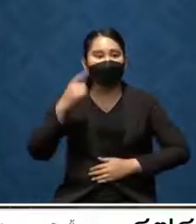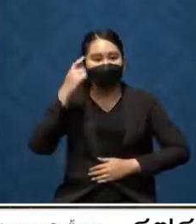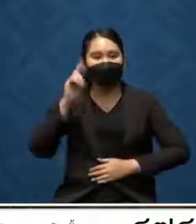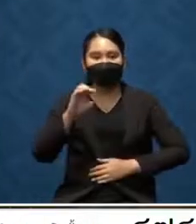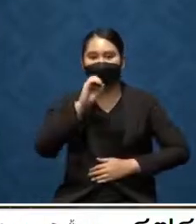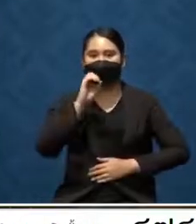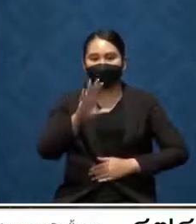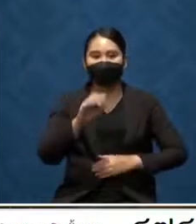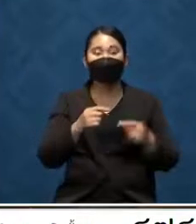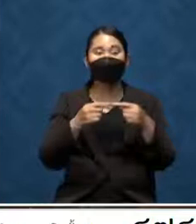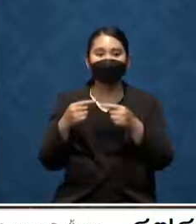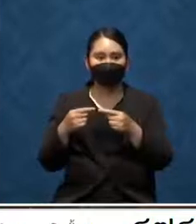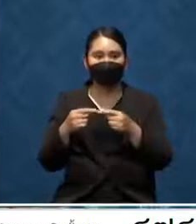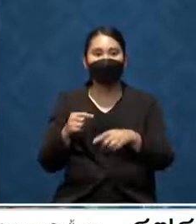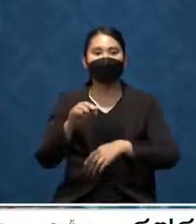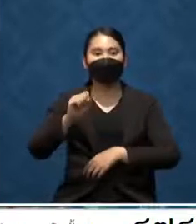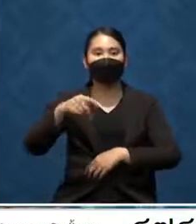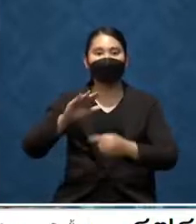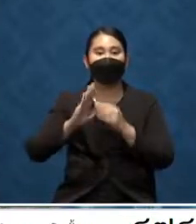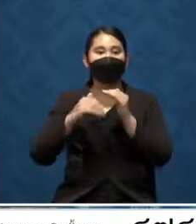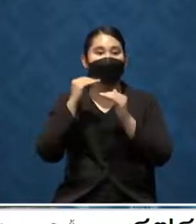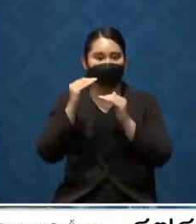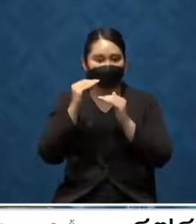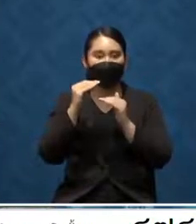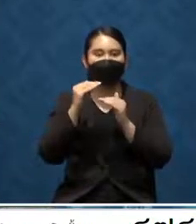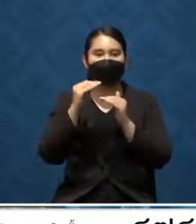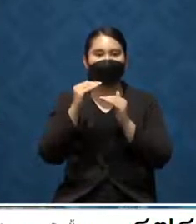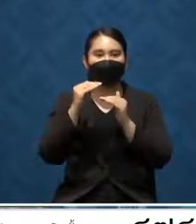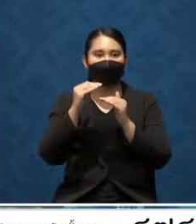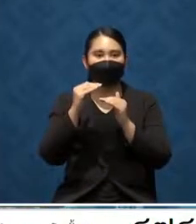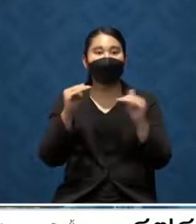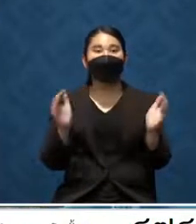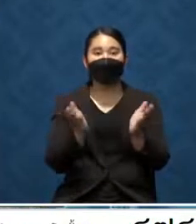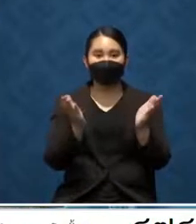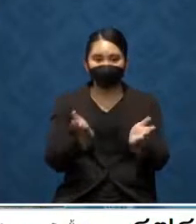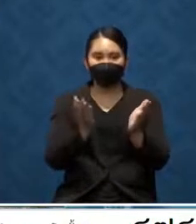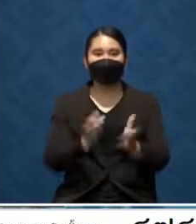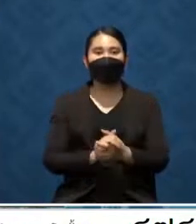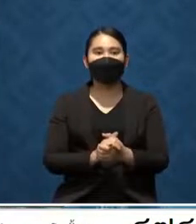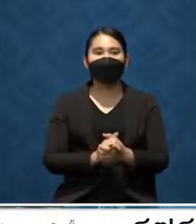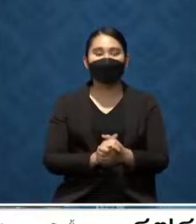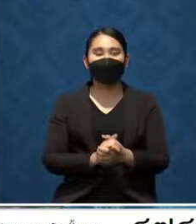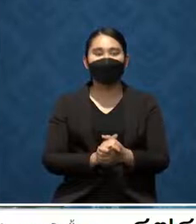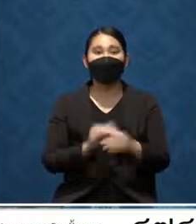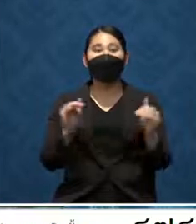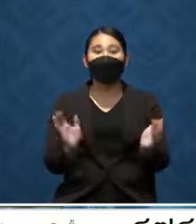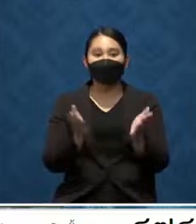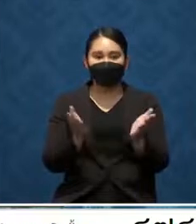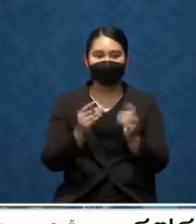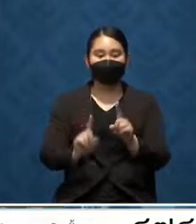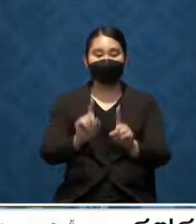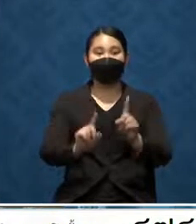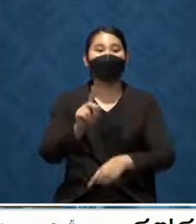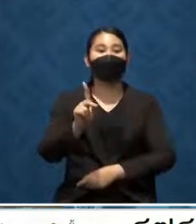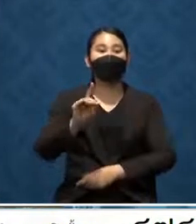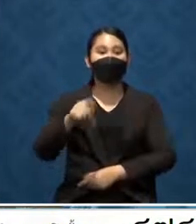กลบเรีทประทานเพื่อใหทางสภาพาตได้ไปนอกจากจะสนับสนุนแล้ว็ควรจะตองมีการวดผลด